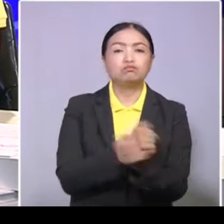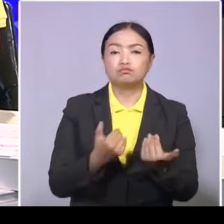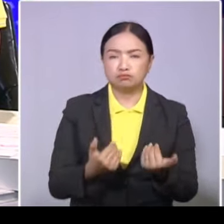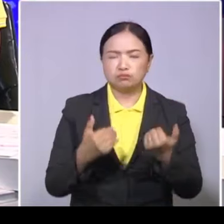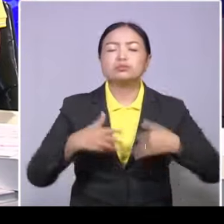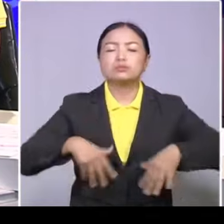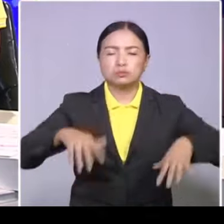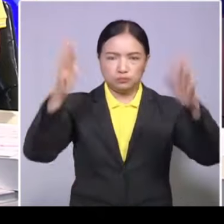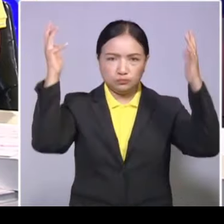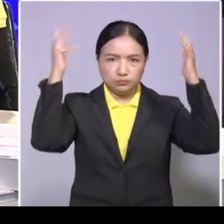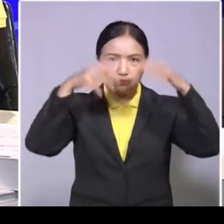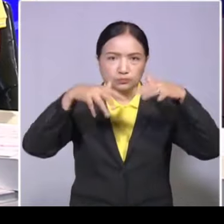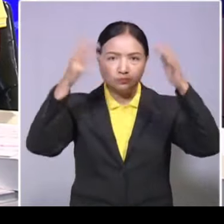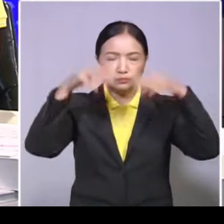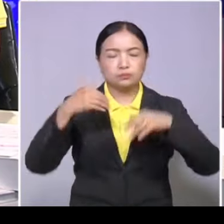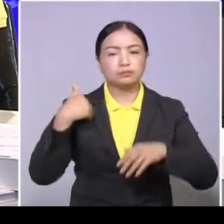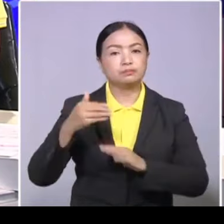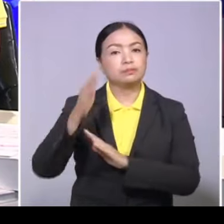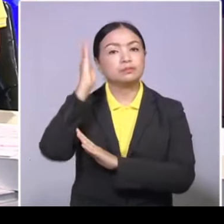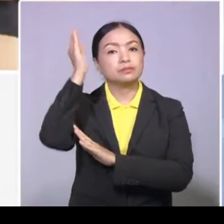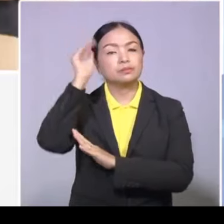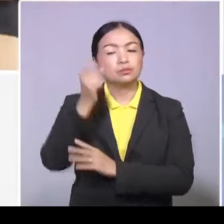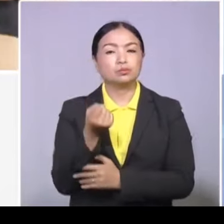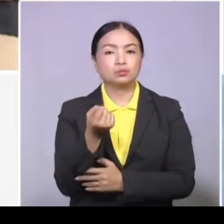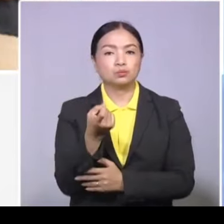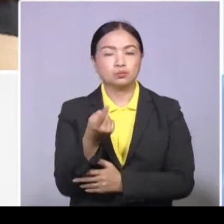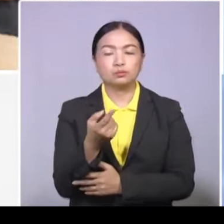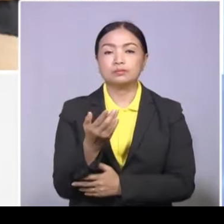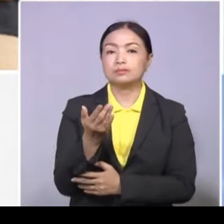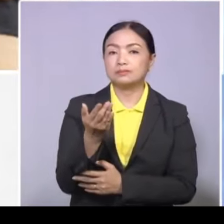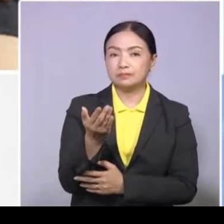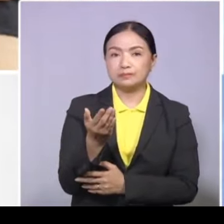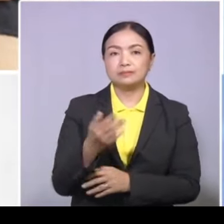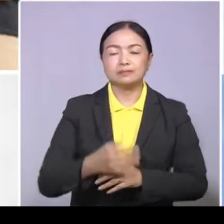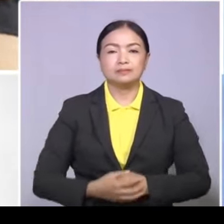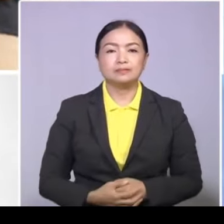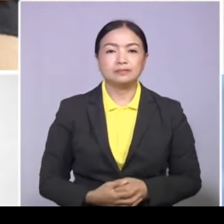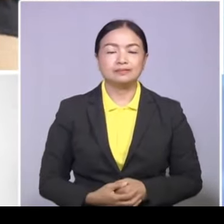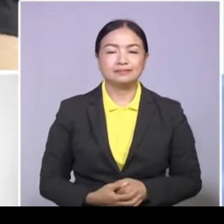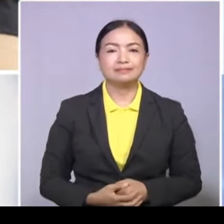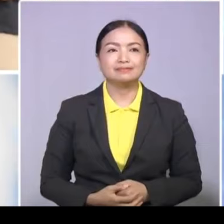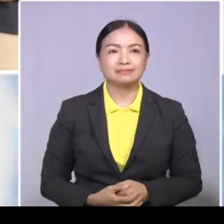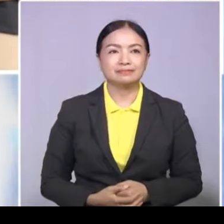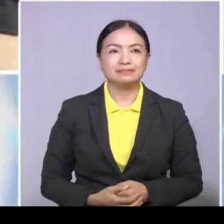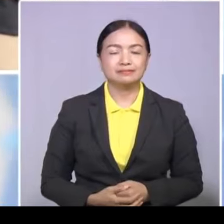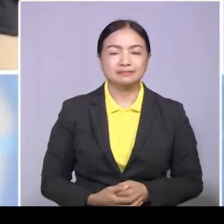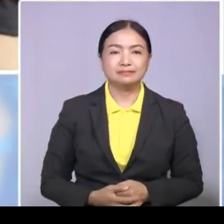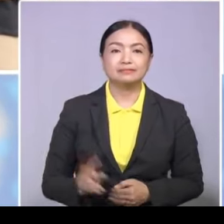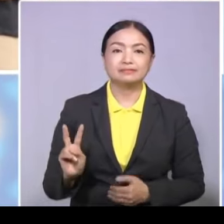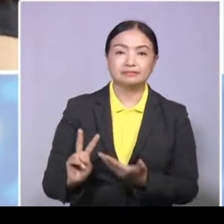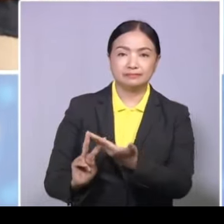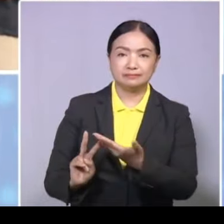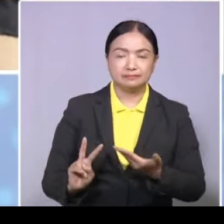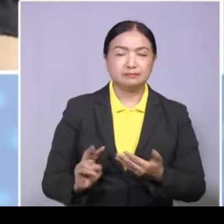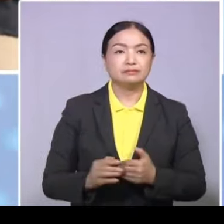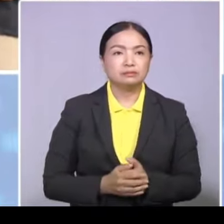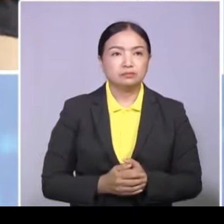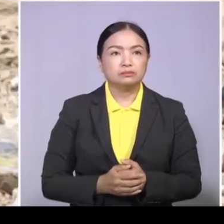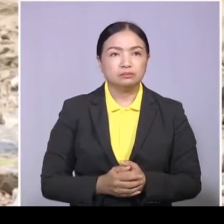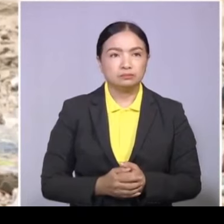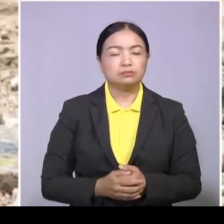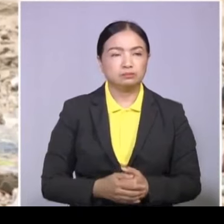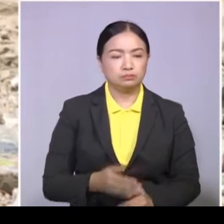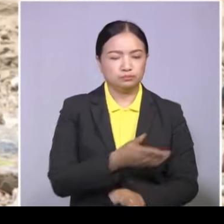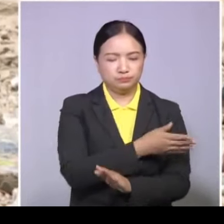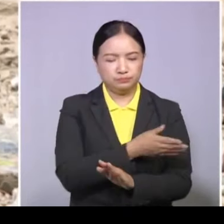างต่อเนื่องไปติดตามรายงานสดจากคุณเพลินพิชชูเสมีรายงานสดเข้ามาจากภูเก็ตครับ คุณวานิสาคุณพัทรดนัยคะแม้ว่าจะผ่านมา6